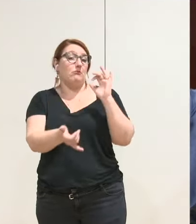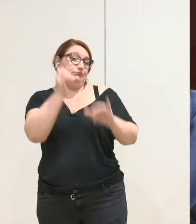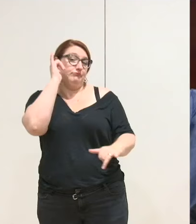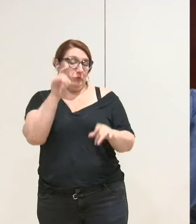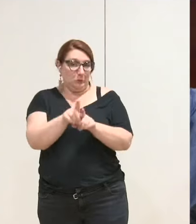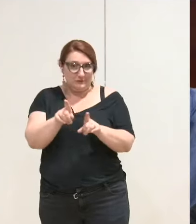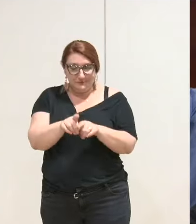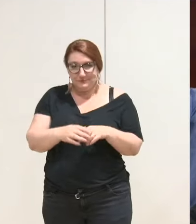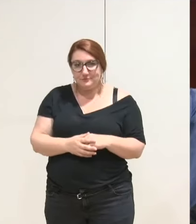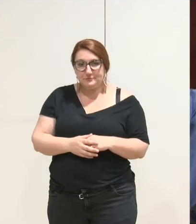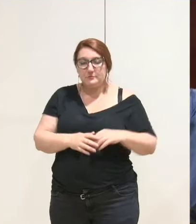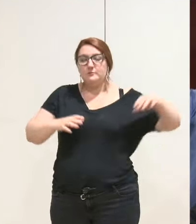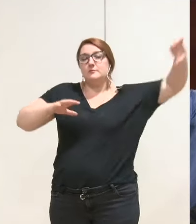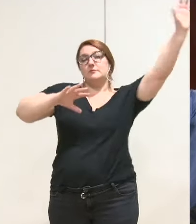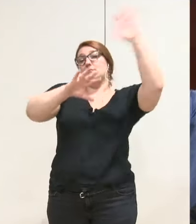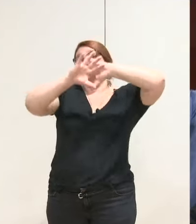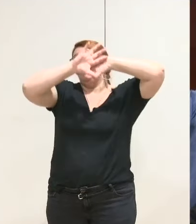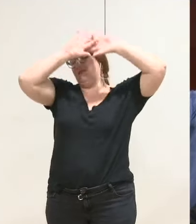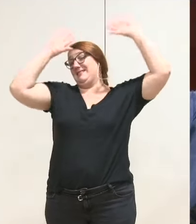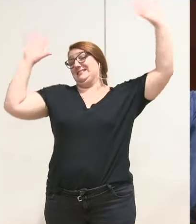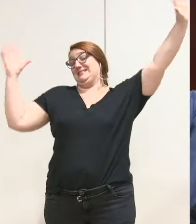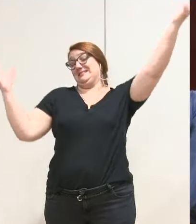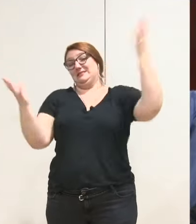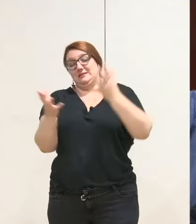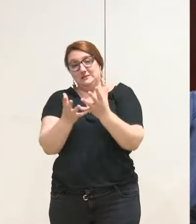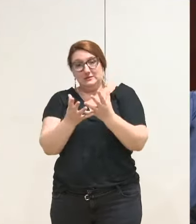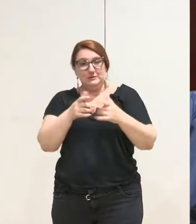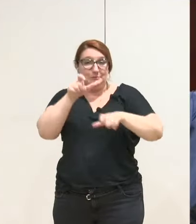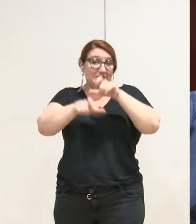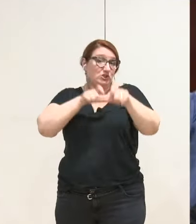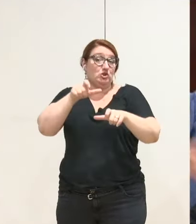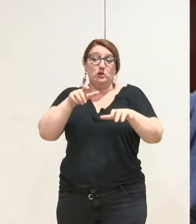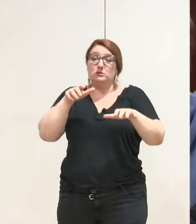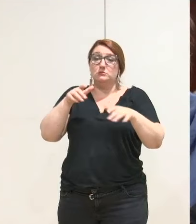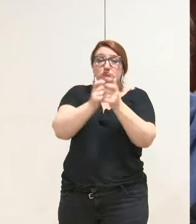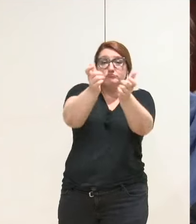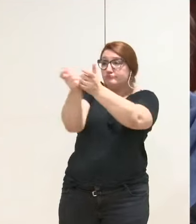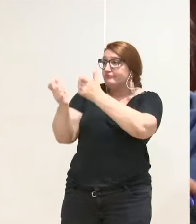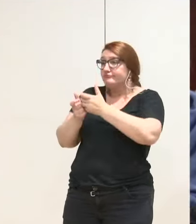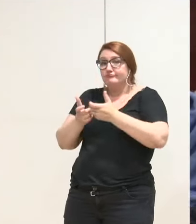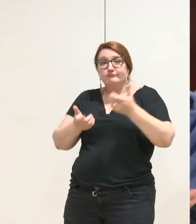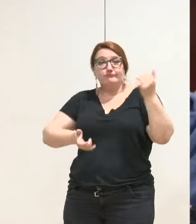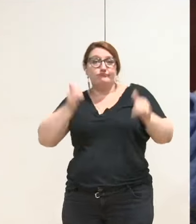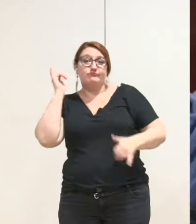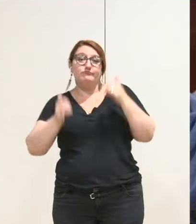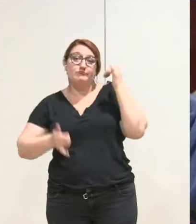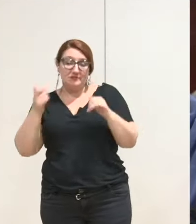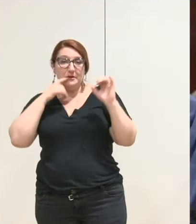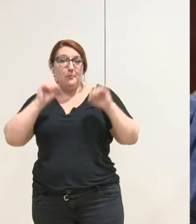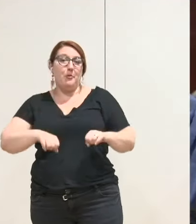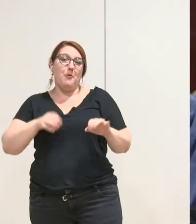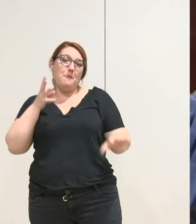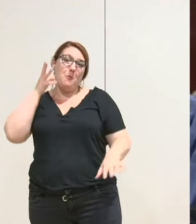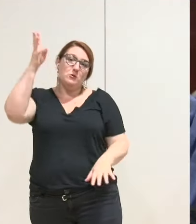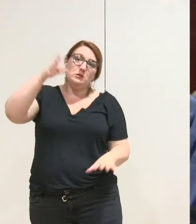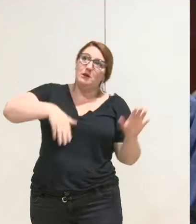on voit qu'à travers cet ensemble et bien de de d'acteurs il est possible de répondre à cet appel à projet